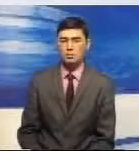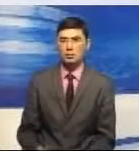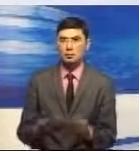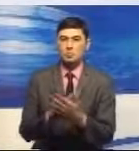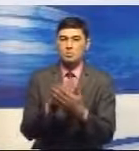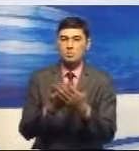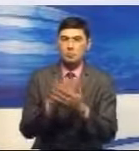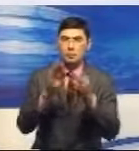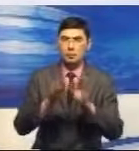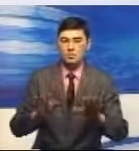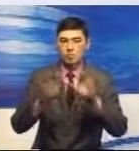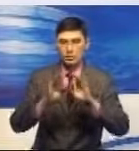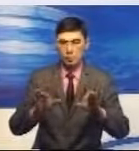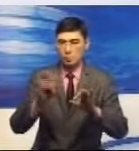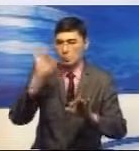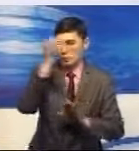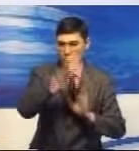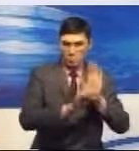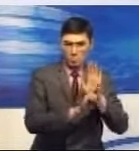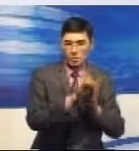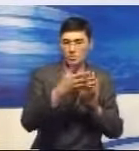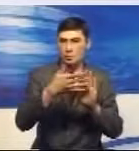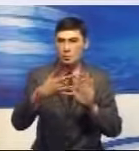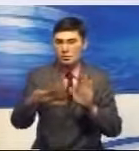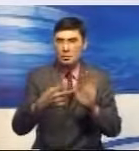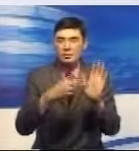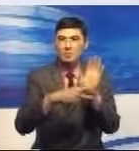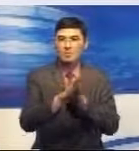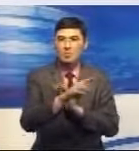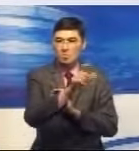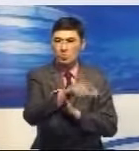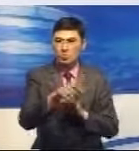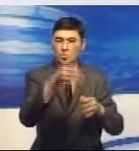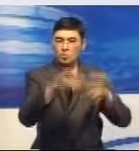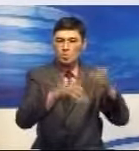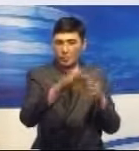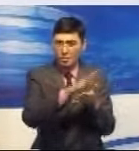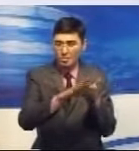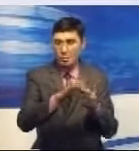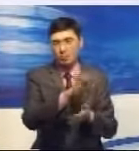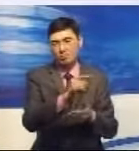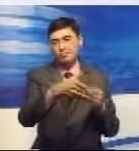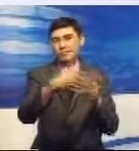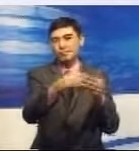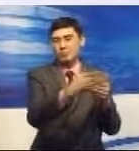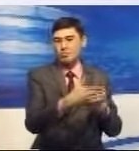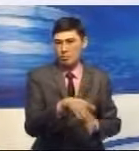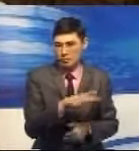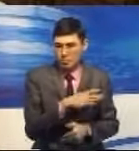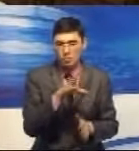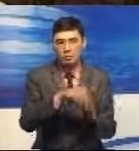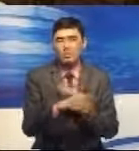Жыл басынан бері 74 судьяға қатысты тәртіптік жаза қолданылған. Оның ішінде 5 облыстық соттың төрағасы мен